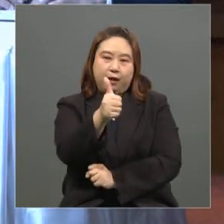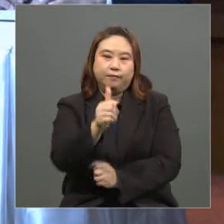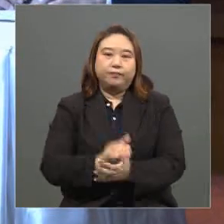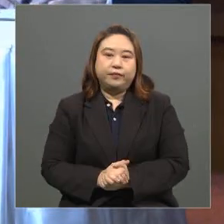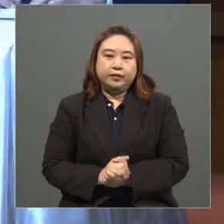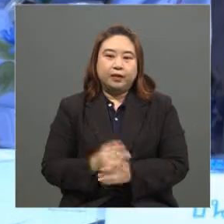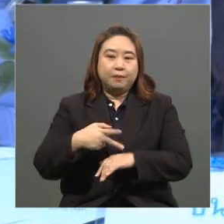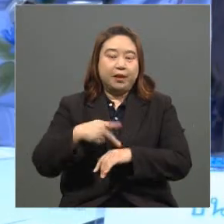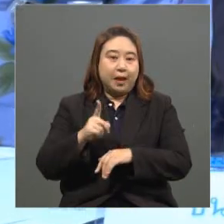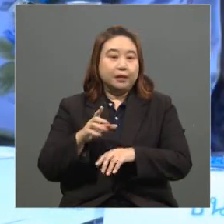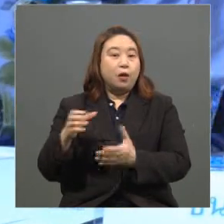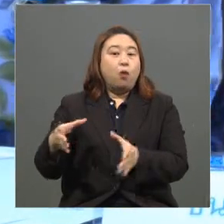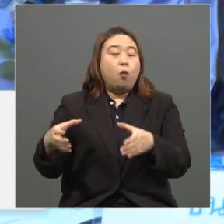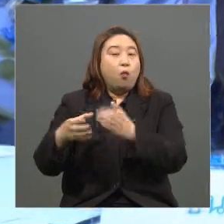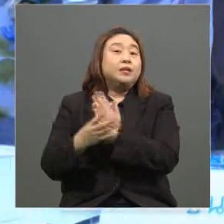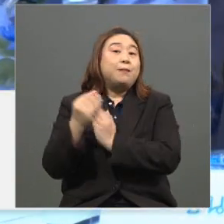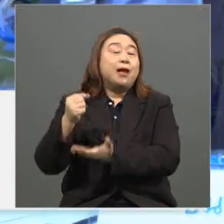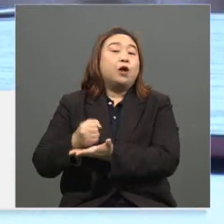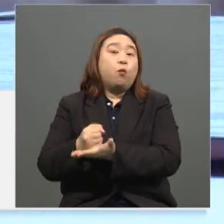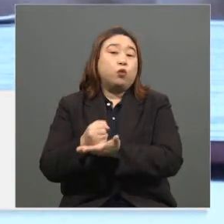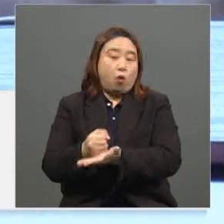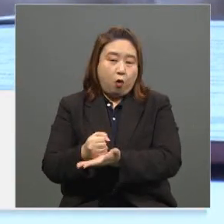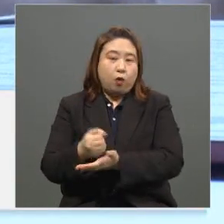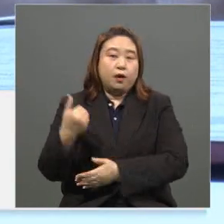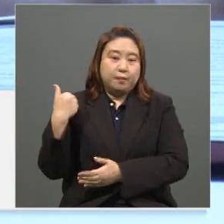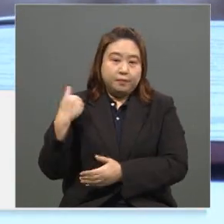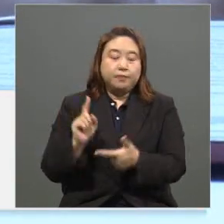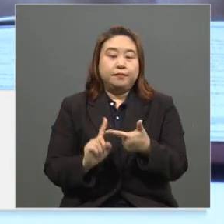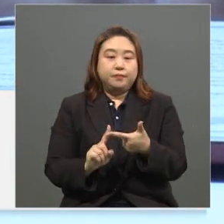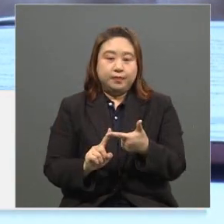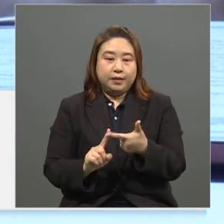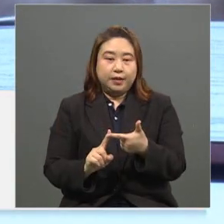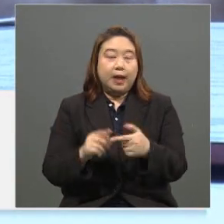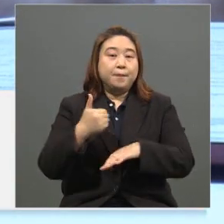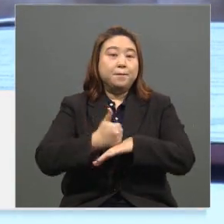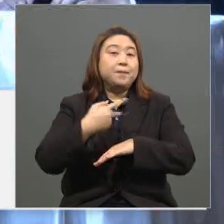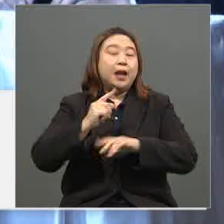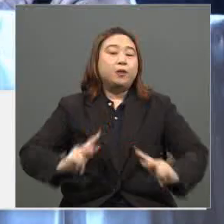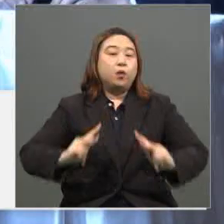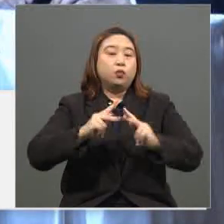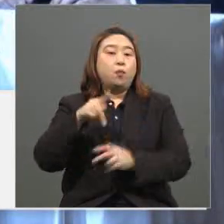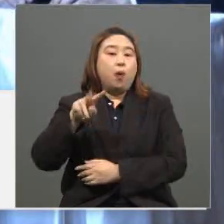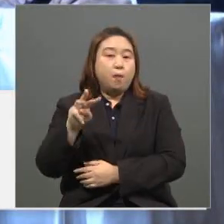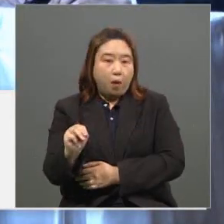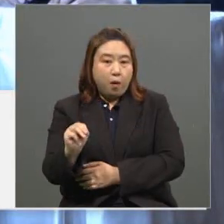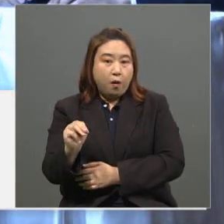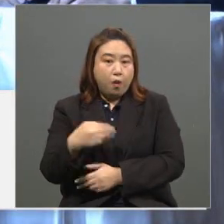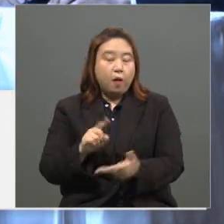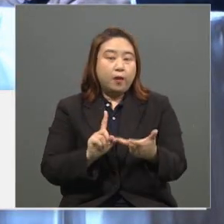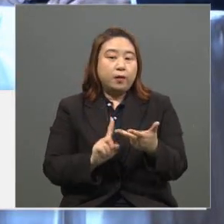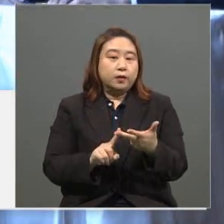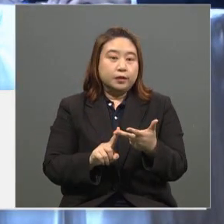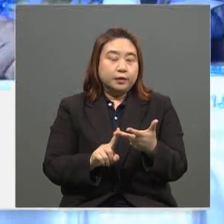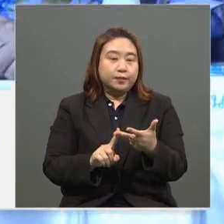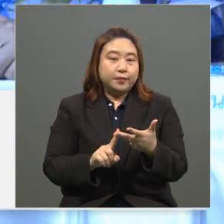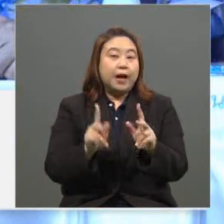สภาสังคมสงเคราะห์ในพระบรมราชูปถัมภ์พร้อมด้วยคุณอนุกูลปีดแก้วปลัดกระทรวงพมคุณเ่อธนาสัจจพงษ์